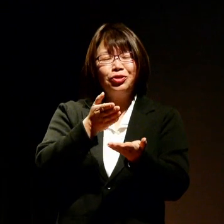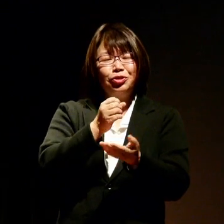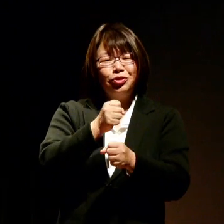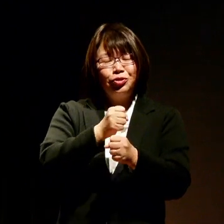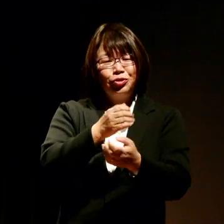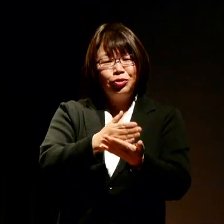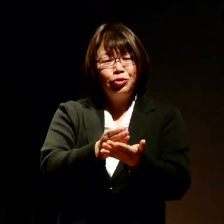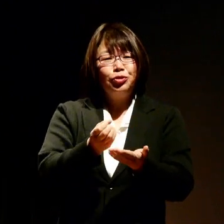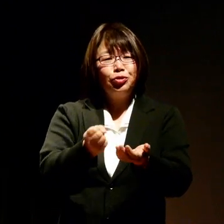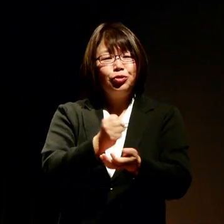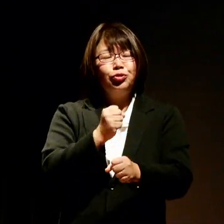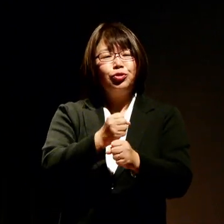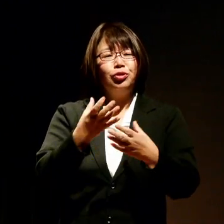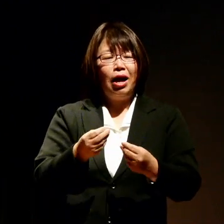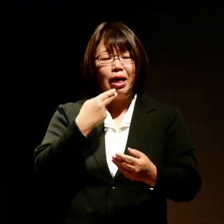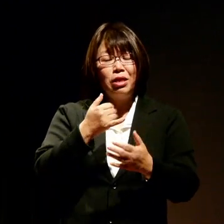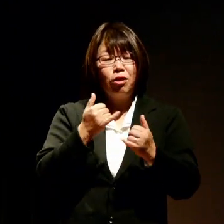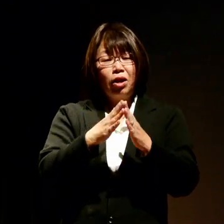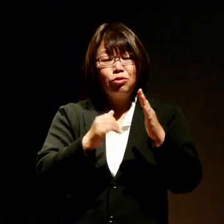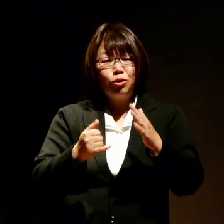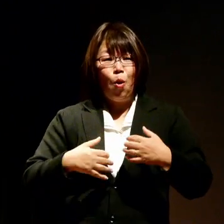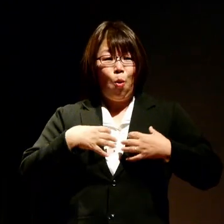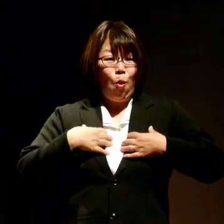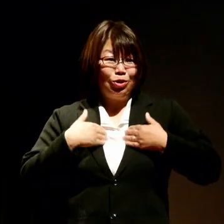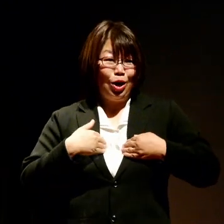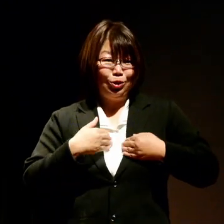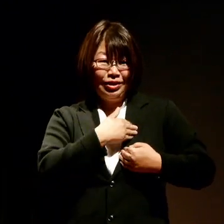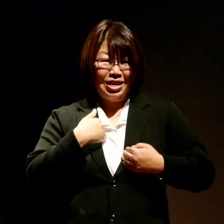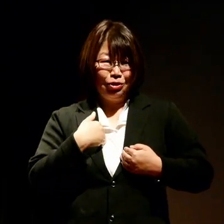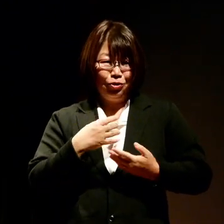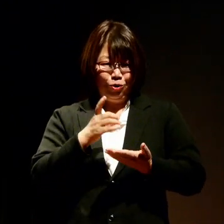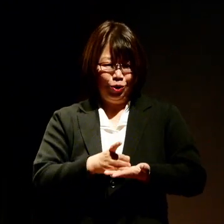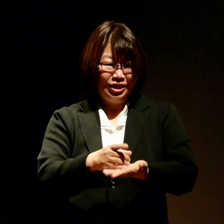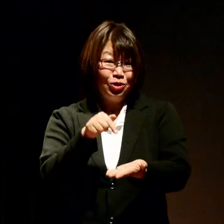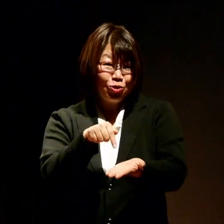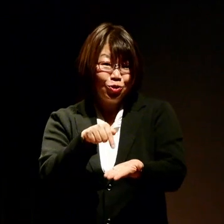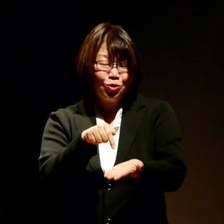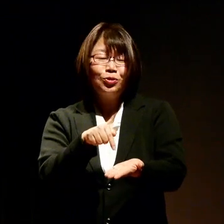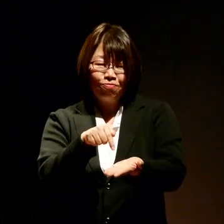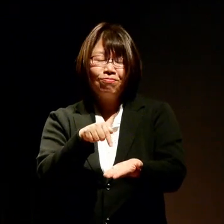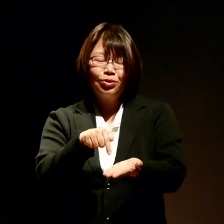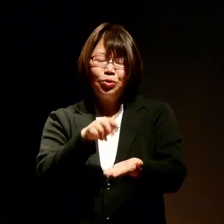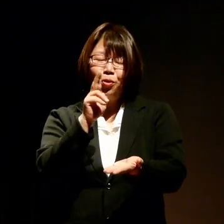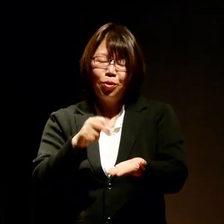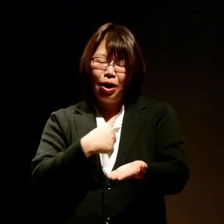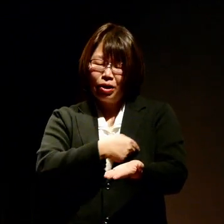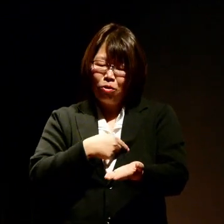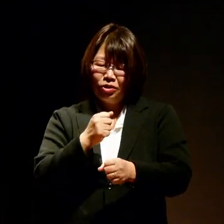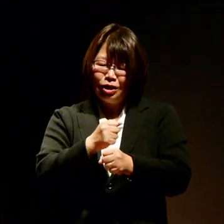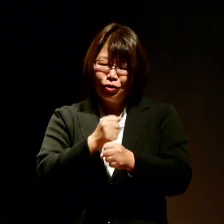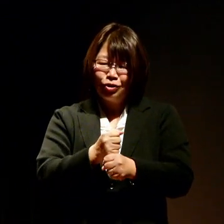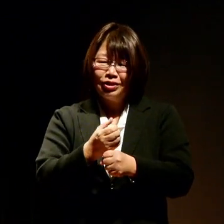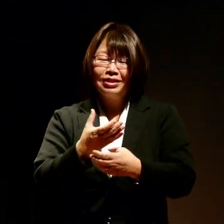食べてくれる方たち、ご家族がワクワクできるスイーツがいいな、そんな思いで作ったのが